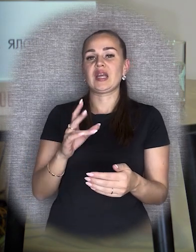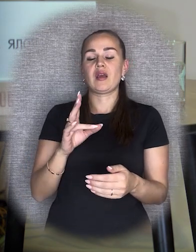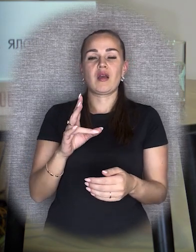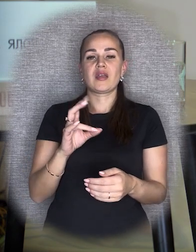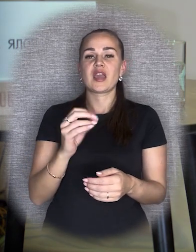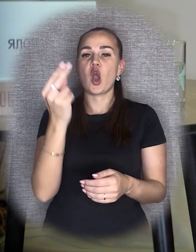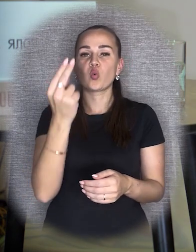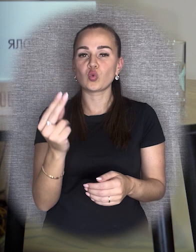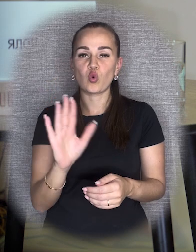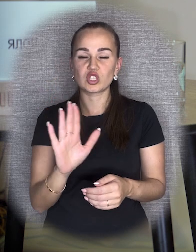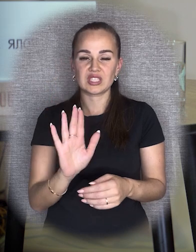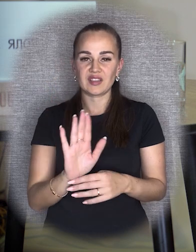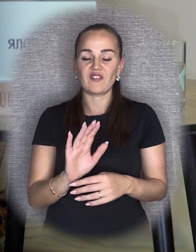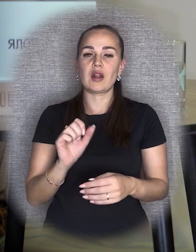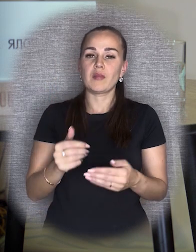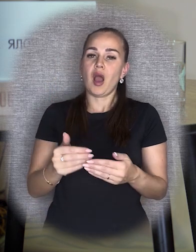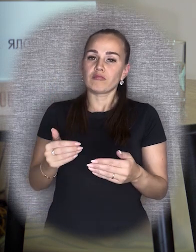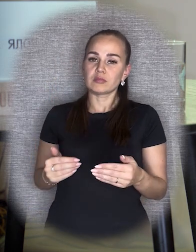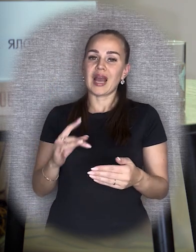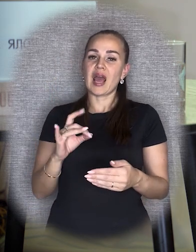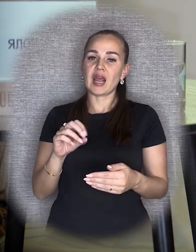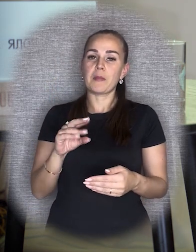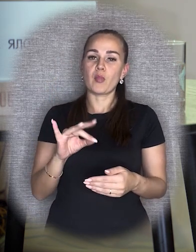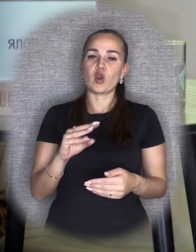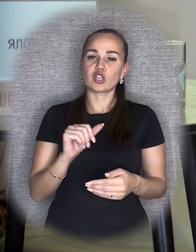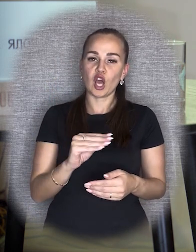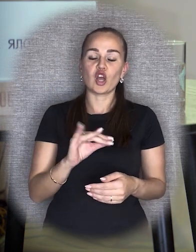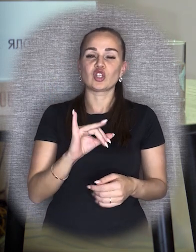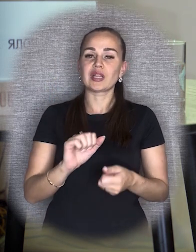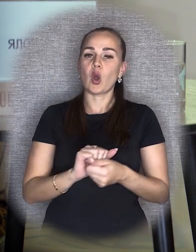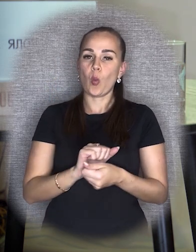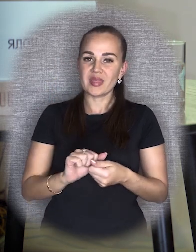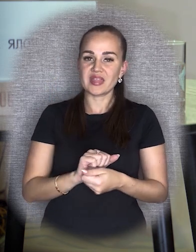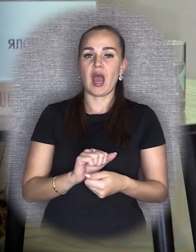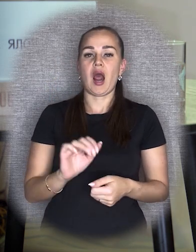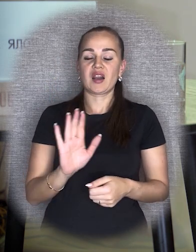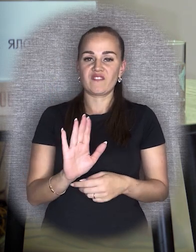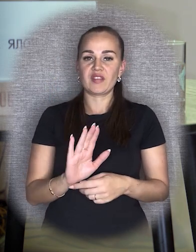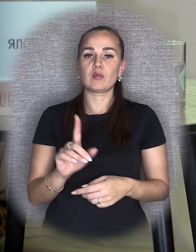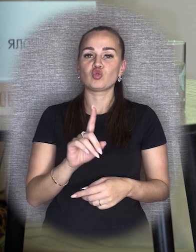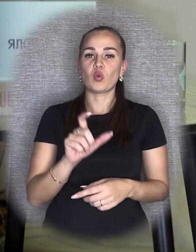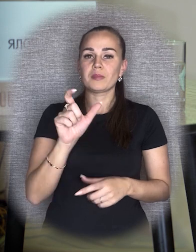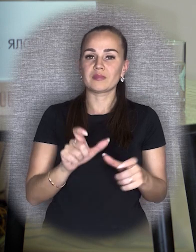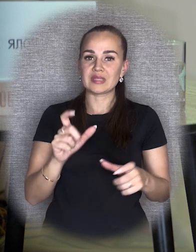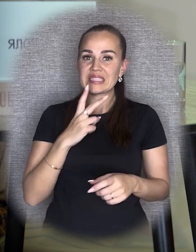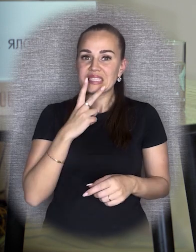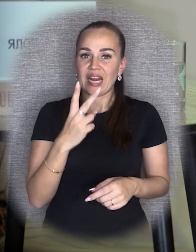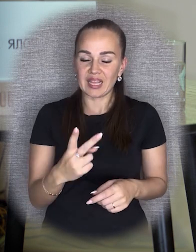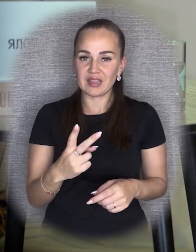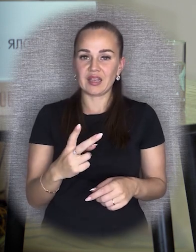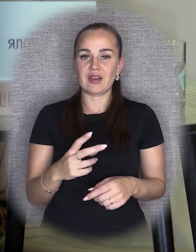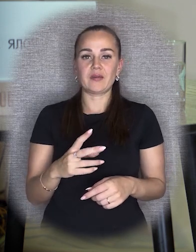документальной хроники, чтобы в большей степени сконцентрировать внимание зрителей не на знакомых кадров